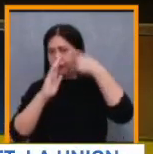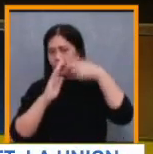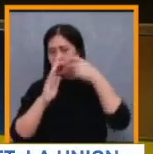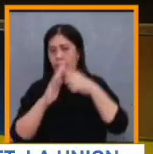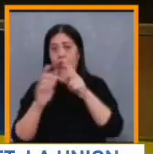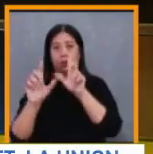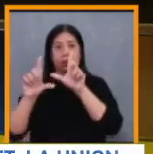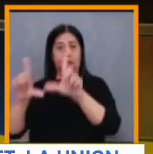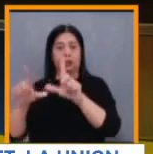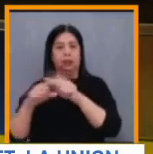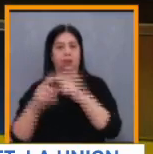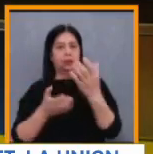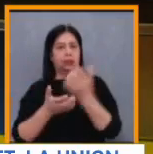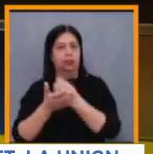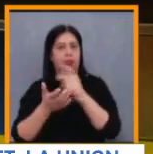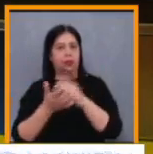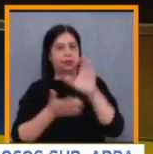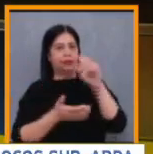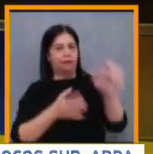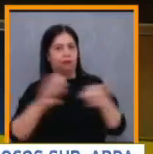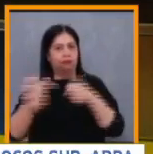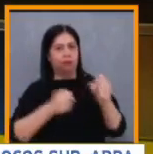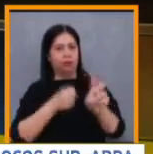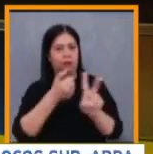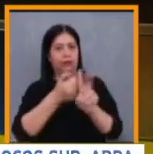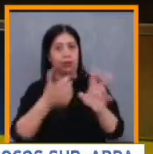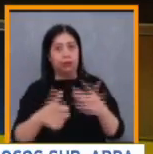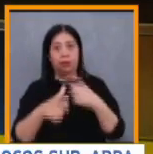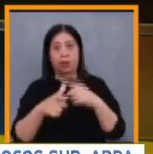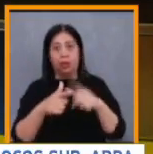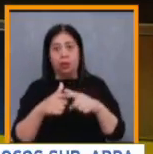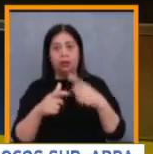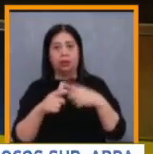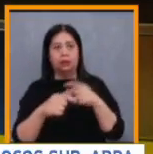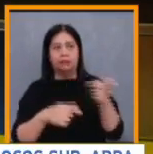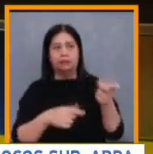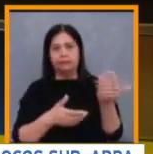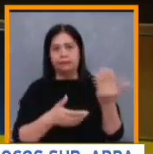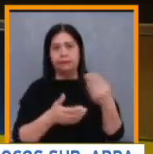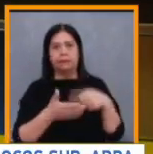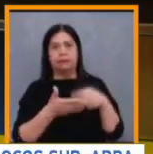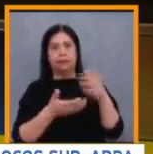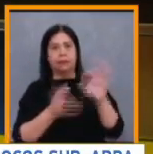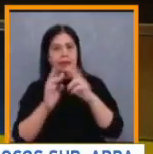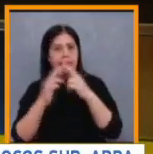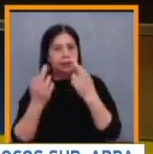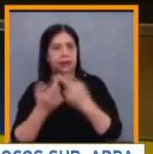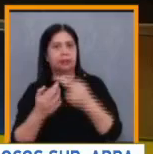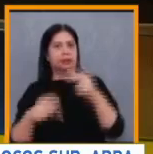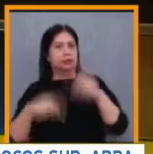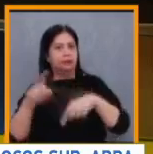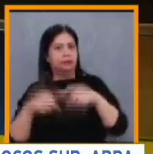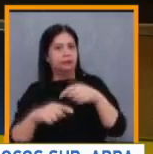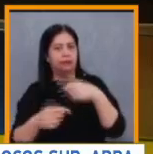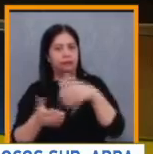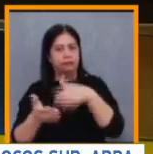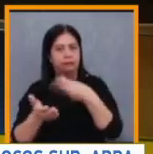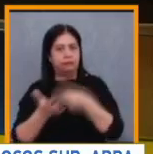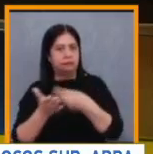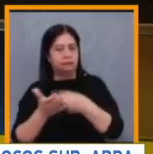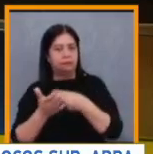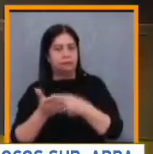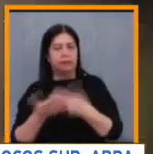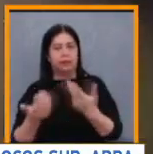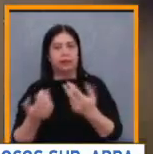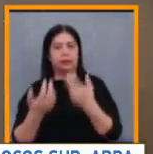pa umano ang cellphone ng mga biktima at kinikikilan ang kanilang mga kaanak at kaibigan. Narito ang unang balita ni Darlene Kay.